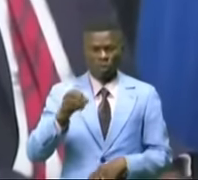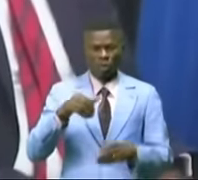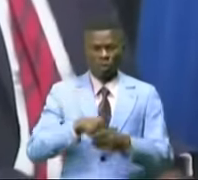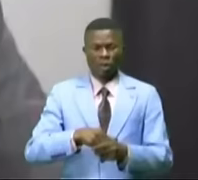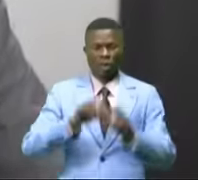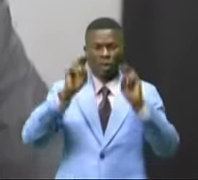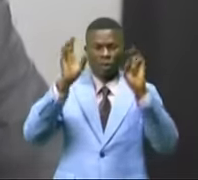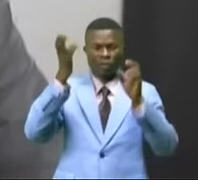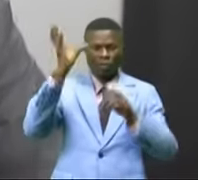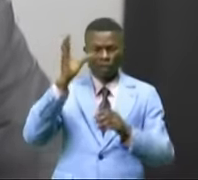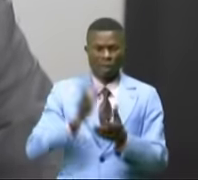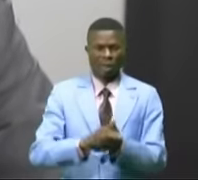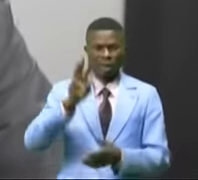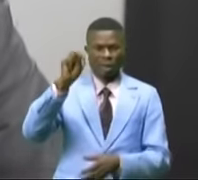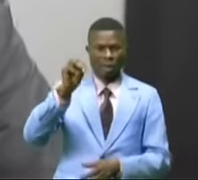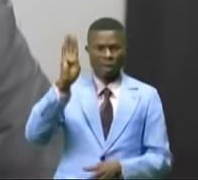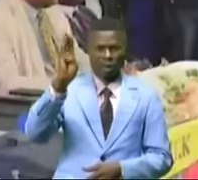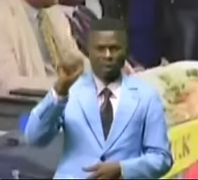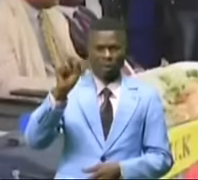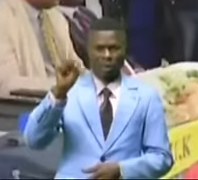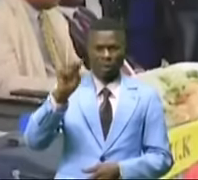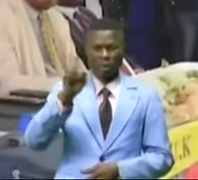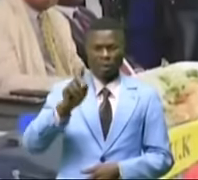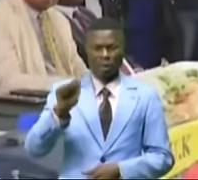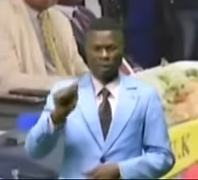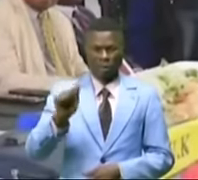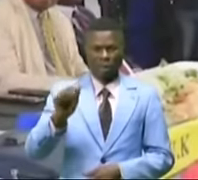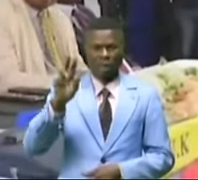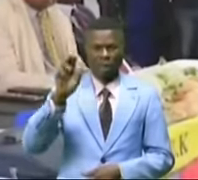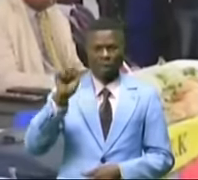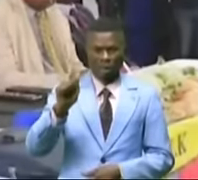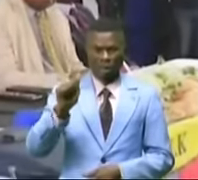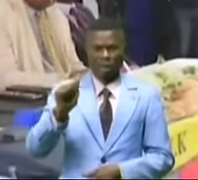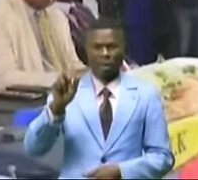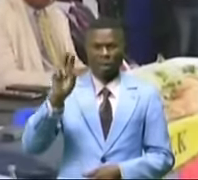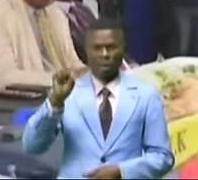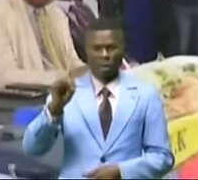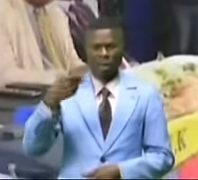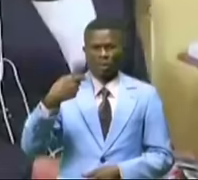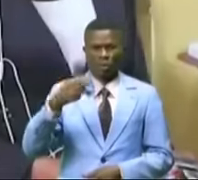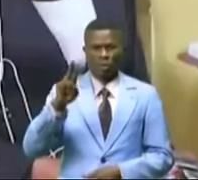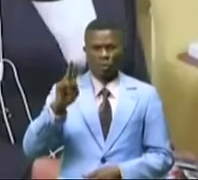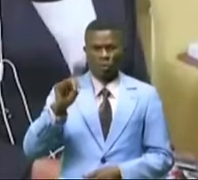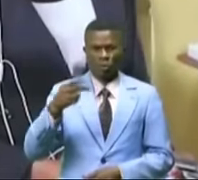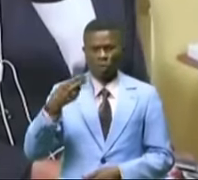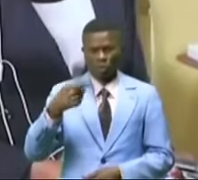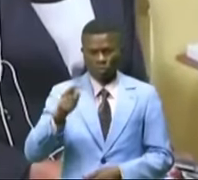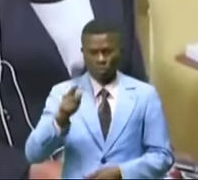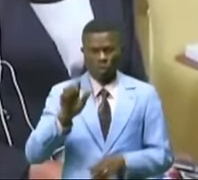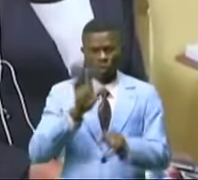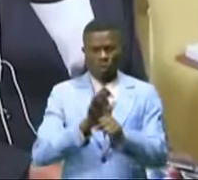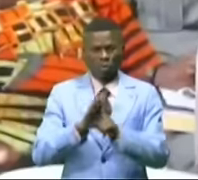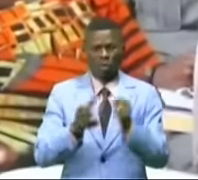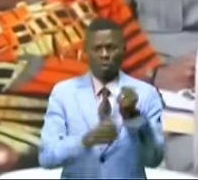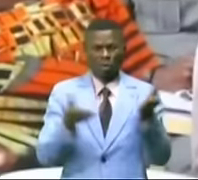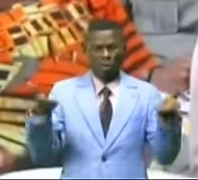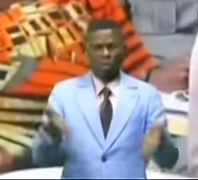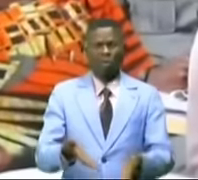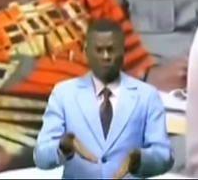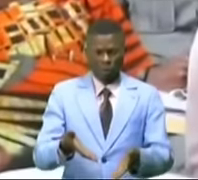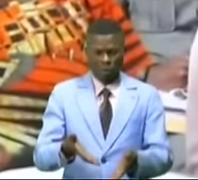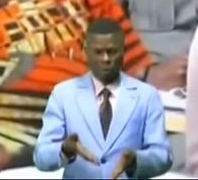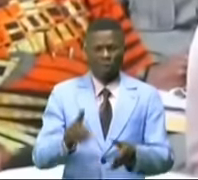Banzangungu, au Congo central. Plusieurs intervenants ont pris la parole au cours de ce rendez-vous scientifique de haute